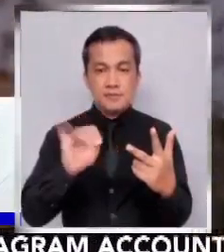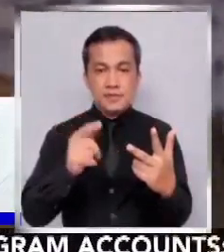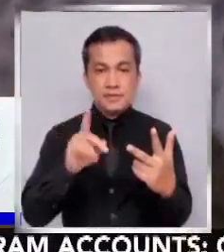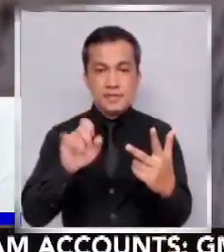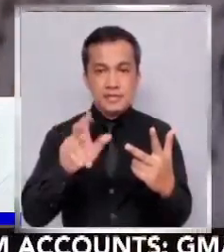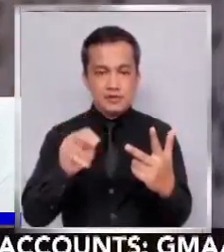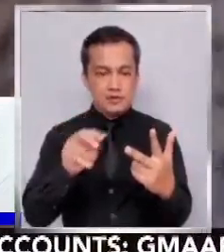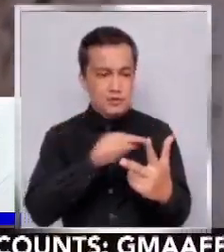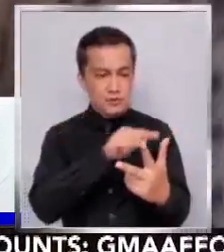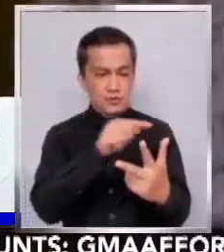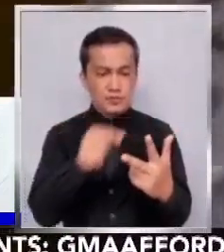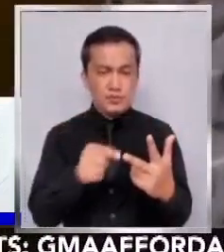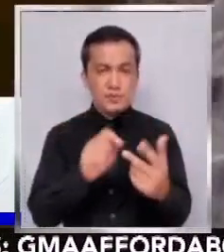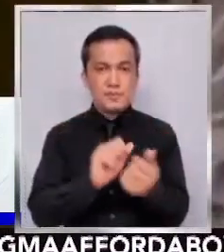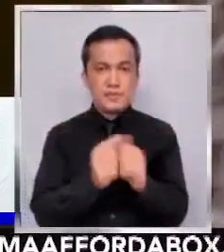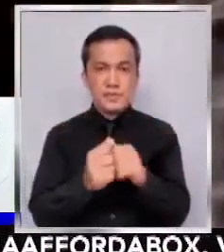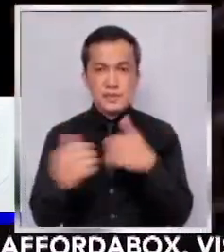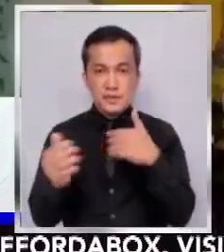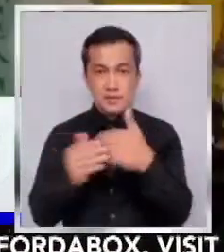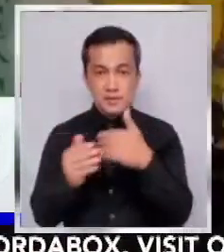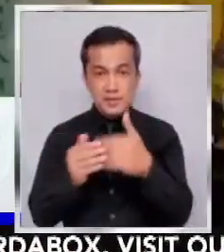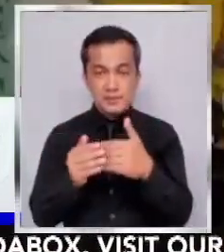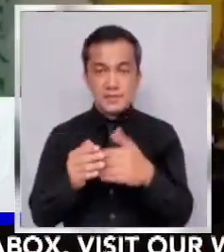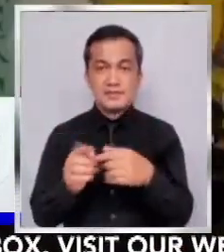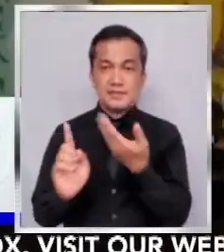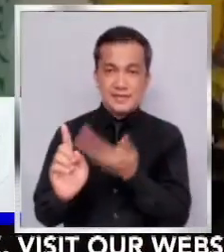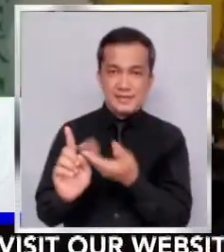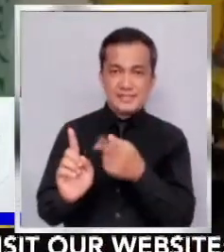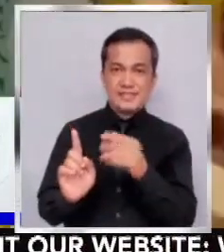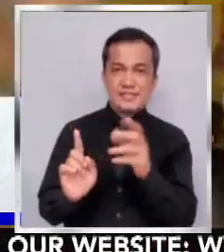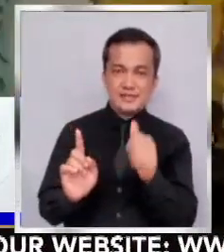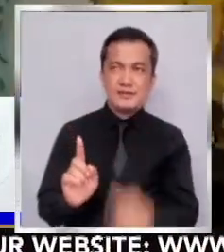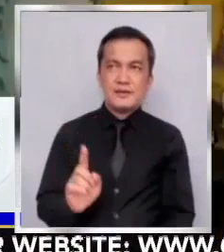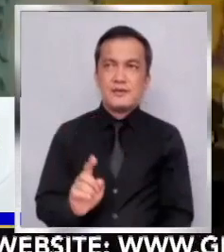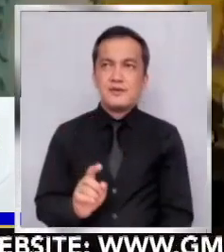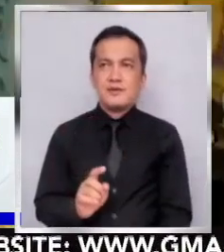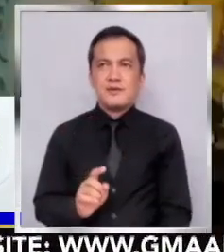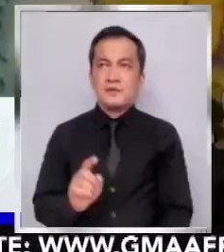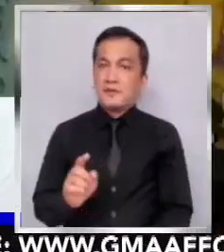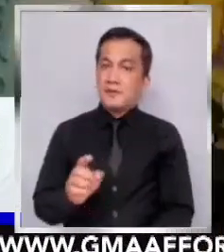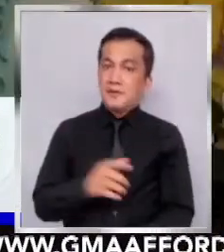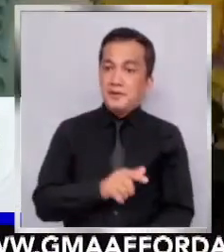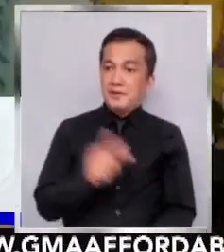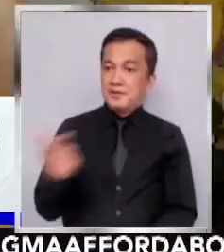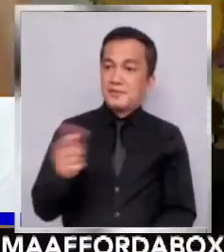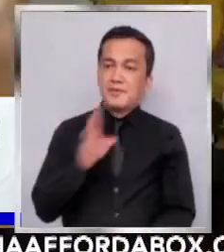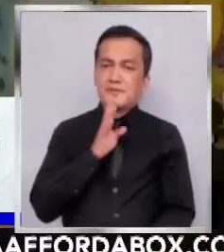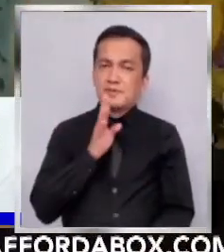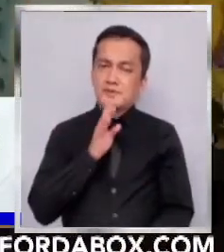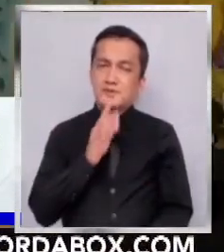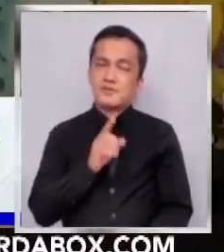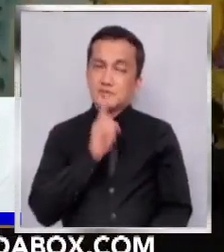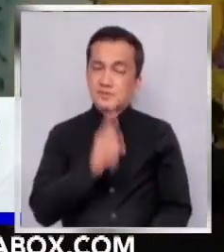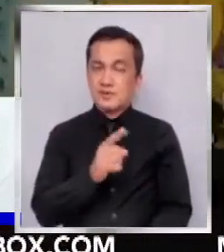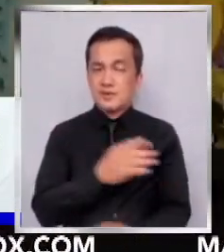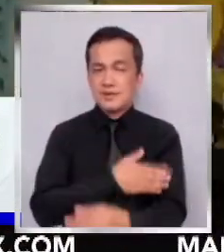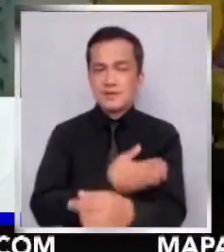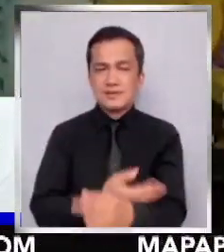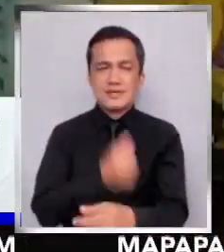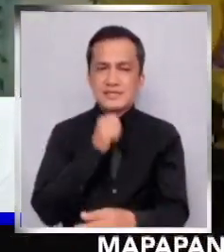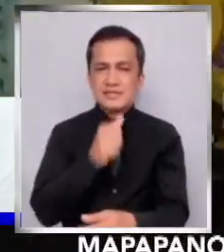pare-parehong naging malalapit kay Gina. Parang tunay ko silang anak kasi hindi sila nahihiyang yumakap, yung ganun ba.